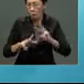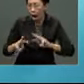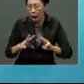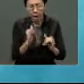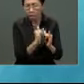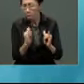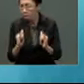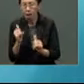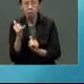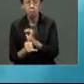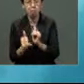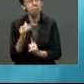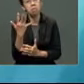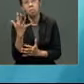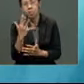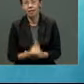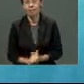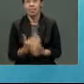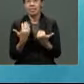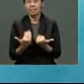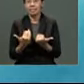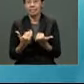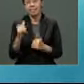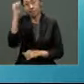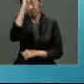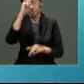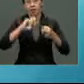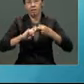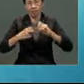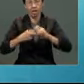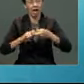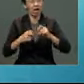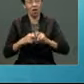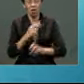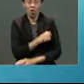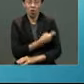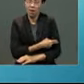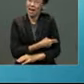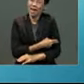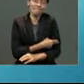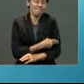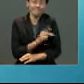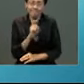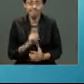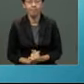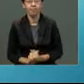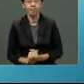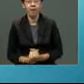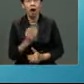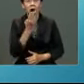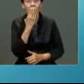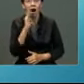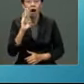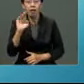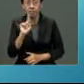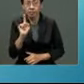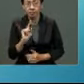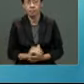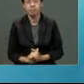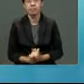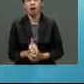นี่คือสิ่งที่เกิดขึ้นในทางอินเดียนะครับเช่นเดียวกันกับทางบราซิลเป็นไงบ้างครับก็พ